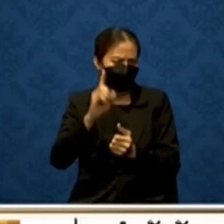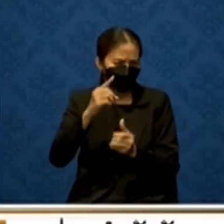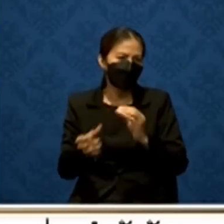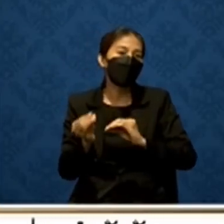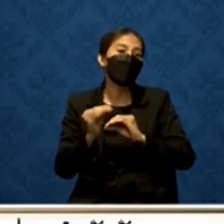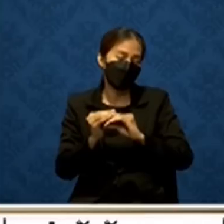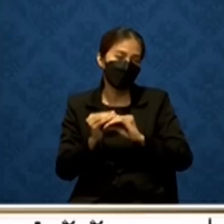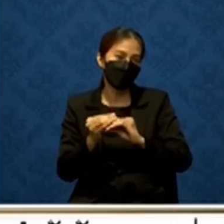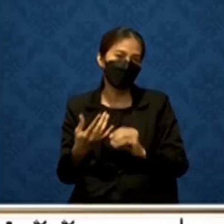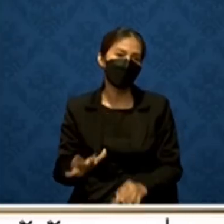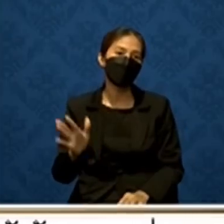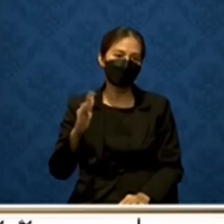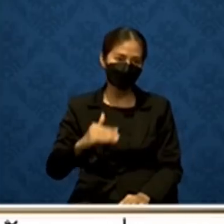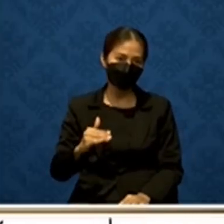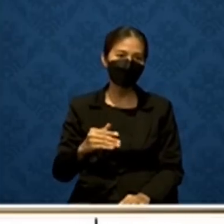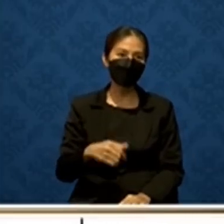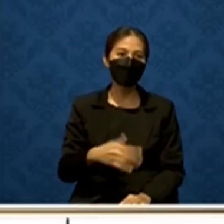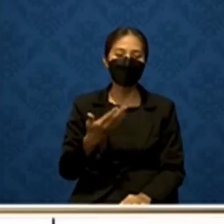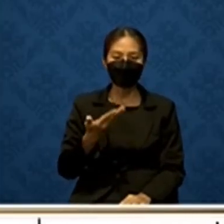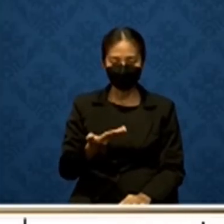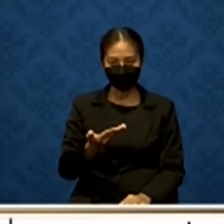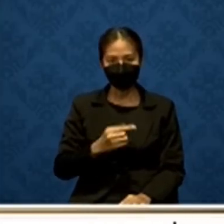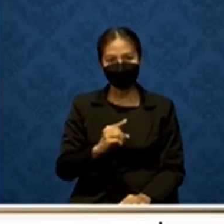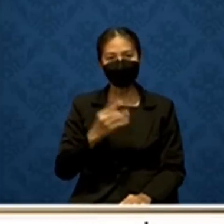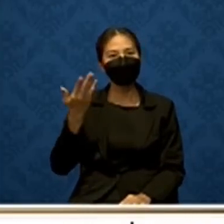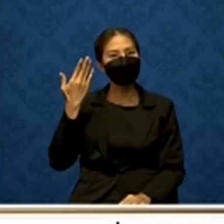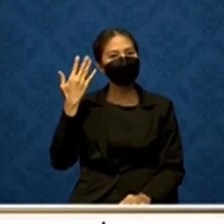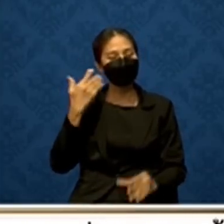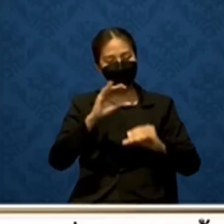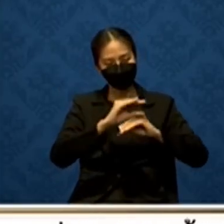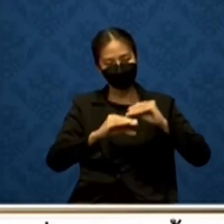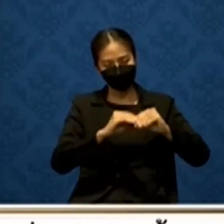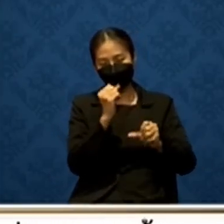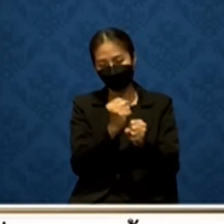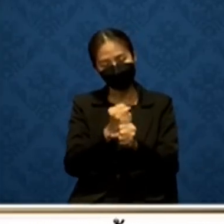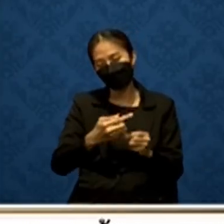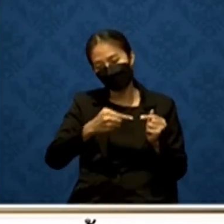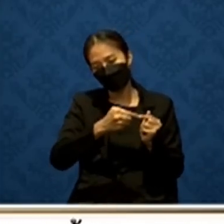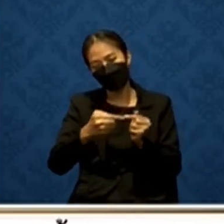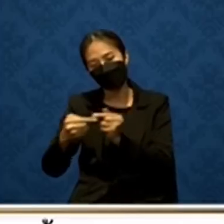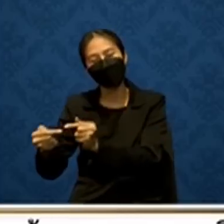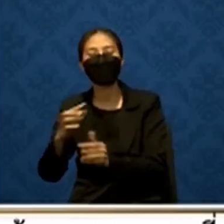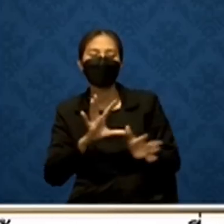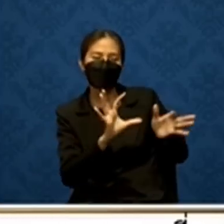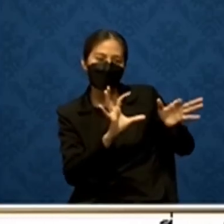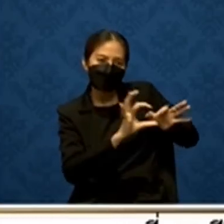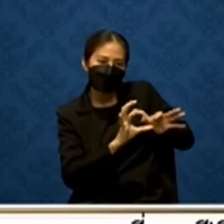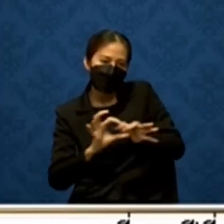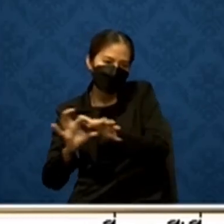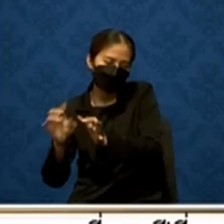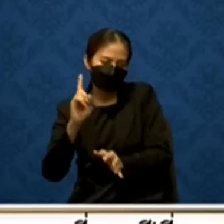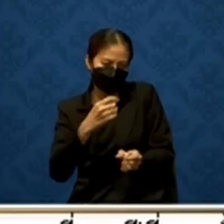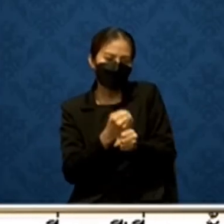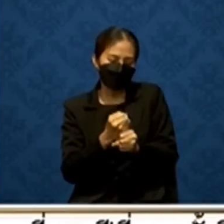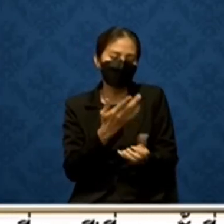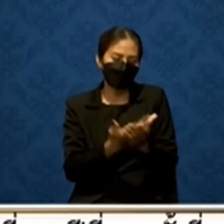ลาผลูพั่นก็คืรงกประมาณตๆที่เคยหามาตลอดในช่งสาม 4 ปทผ่านมายมคจะเป็แลทอยาง